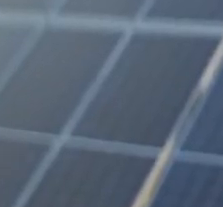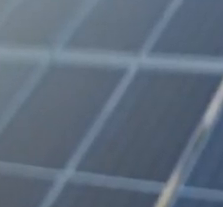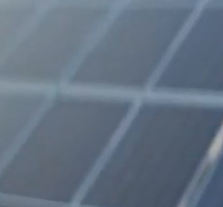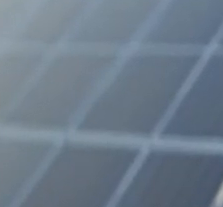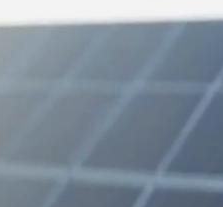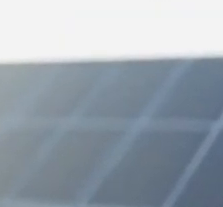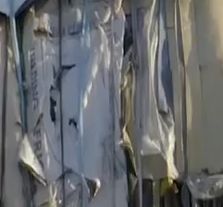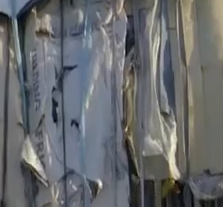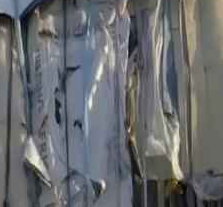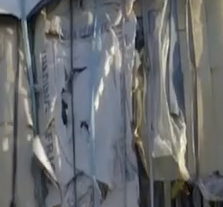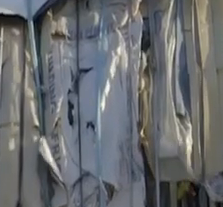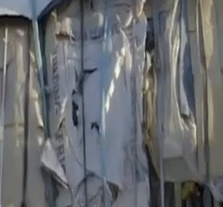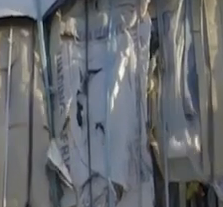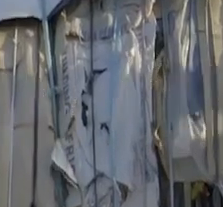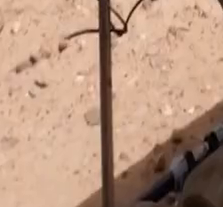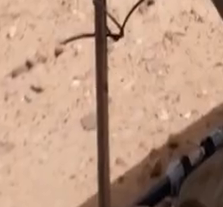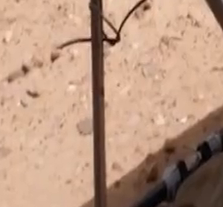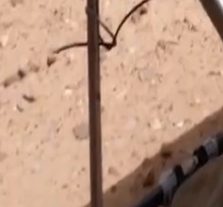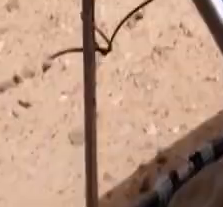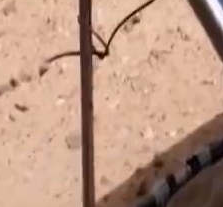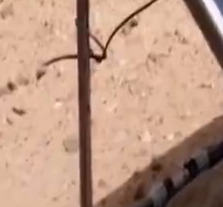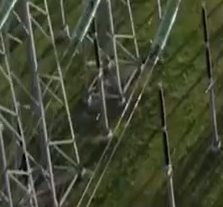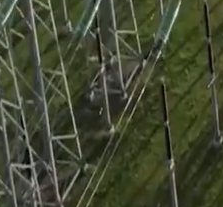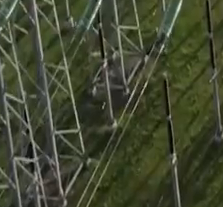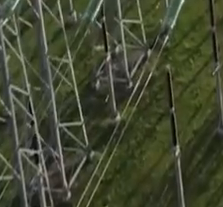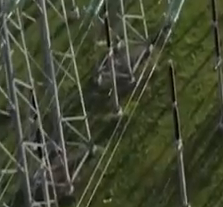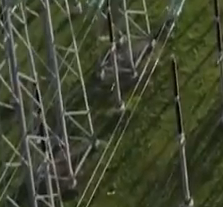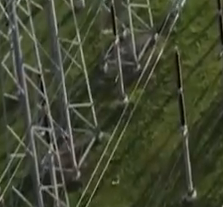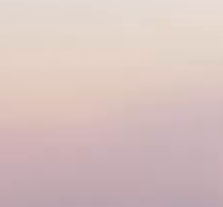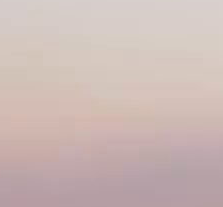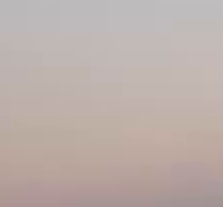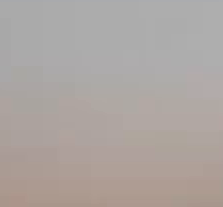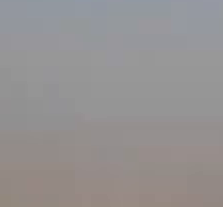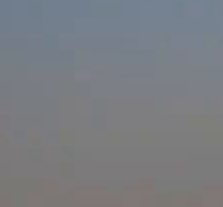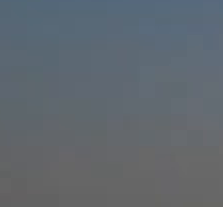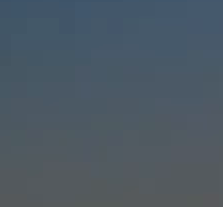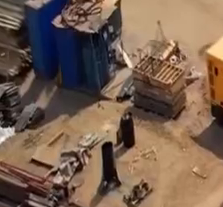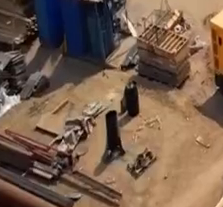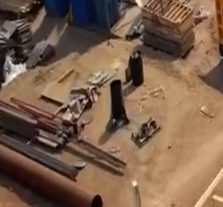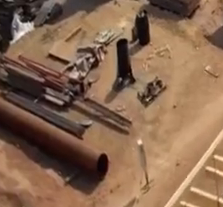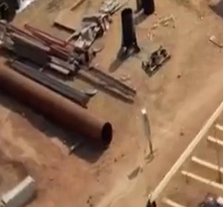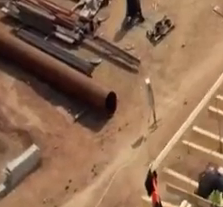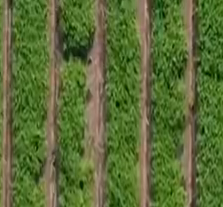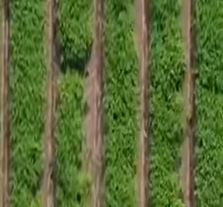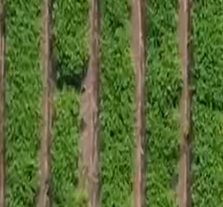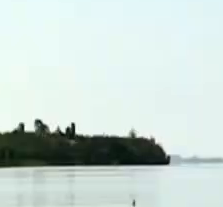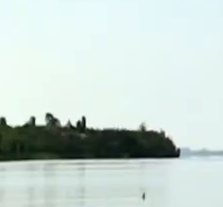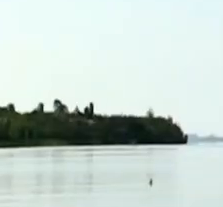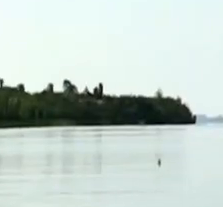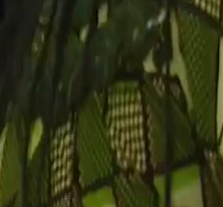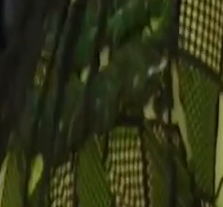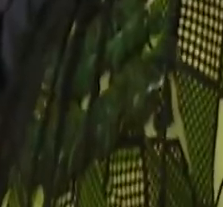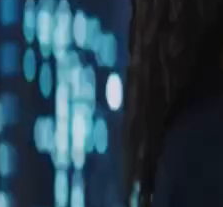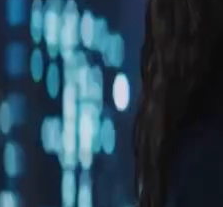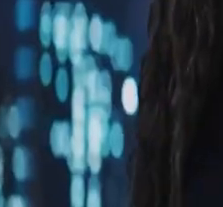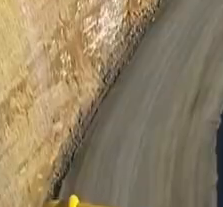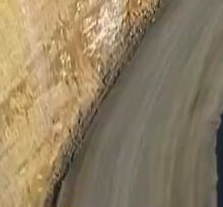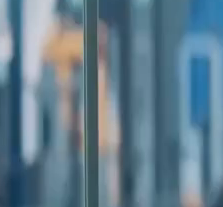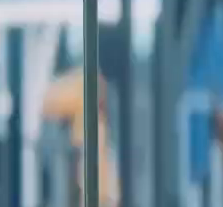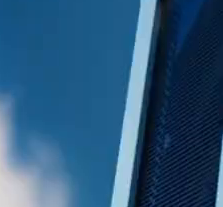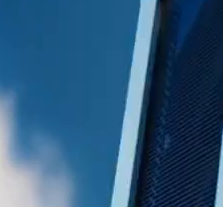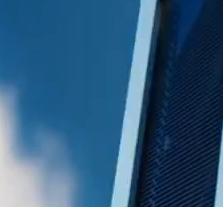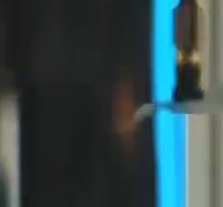غير مسبوقة لحشد وتعبئة رؤوس الأموال. إن الوقت ليس في صالح مستقبل أفريقيا، إن